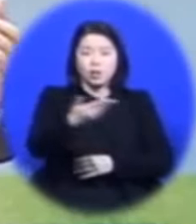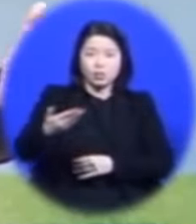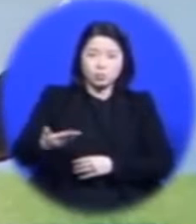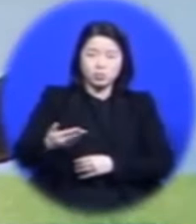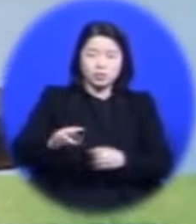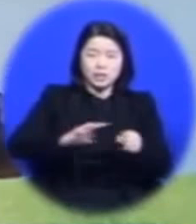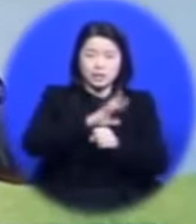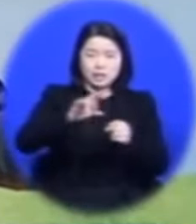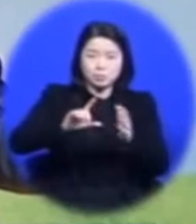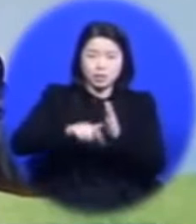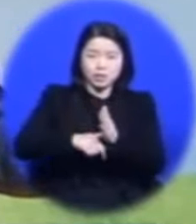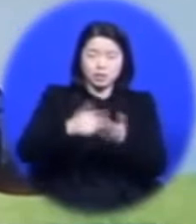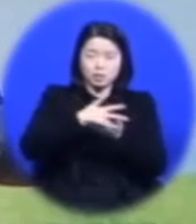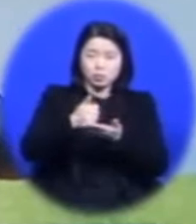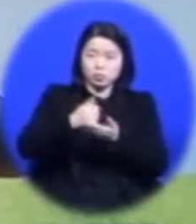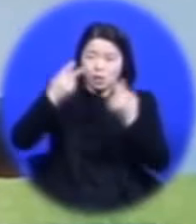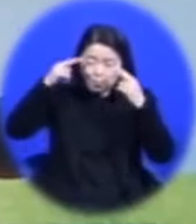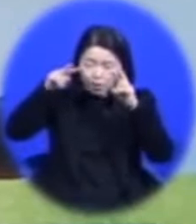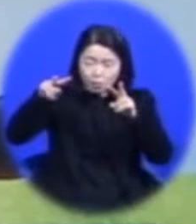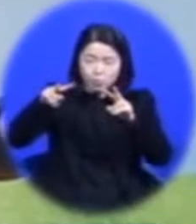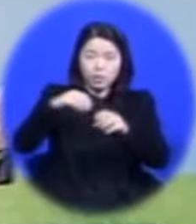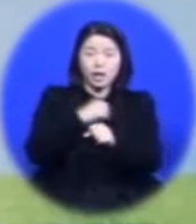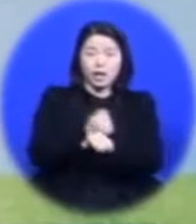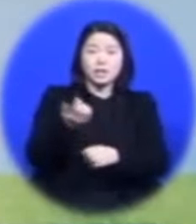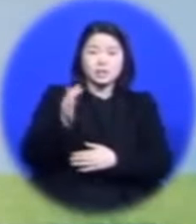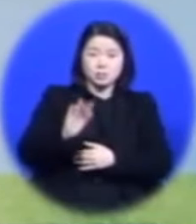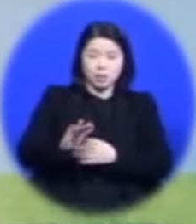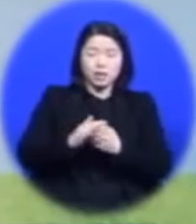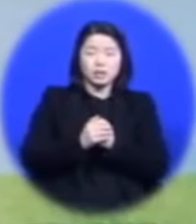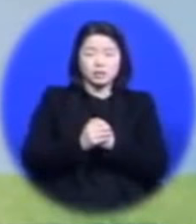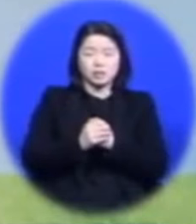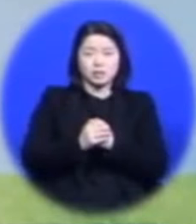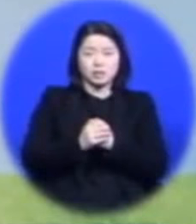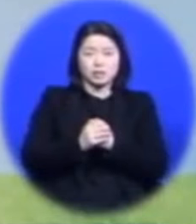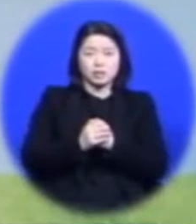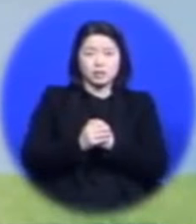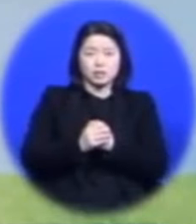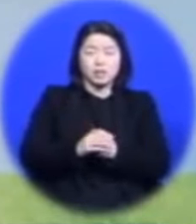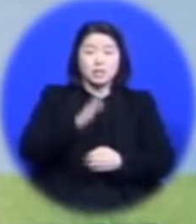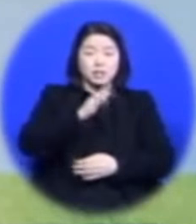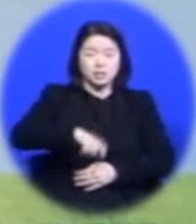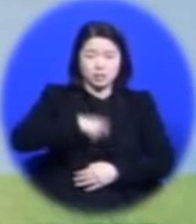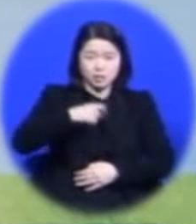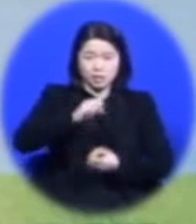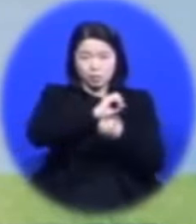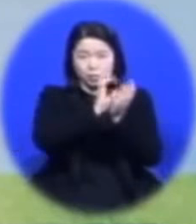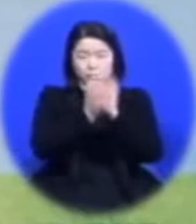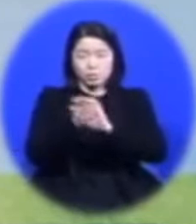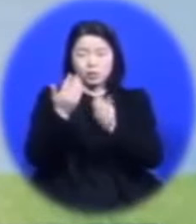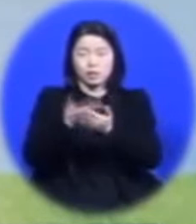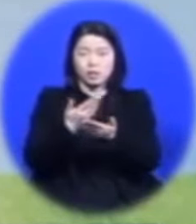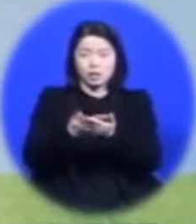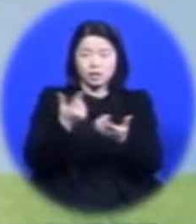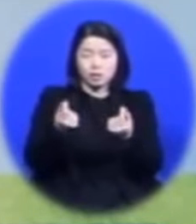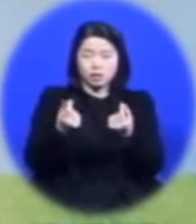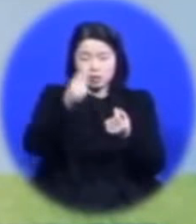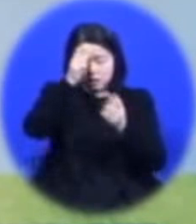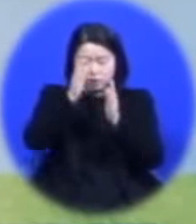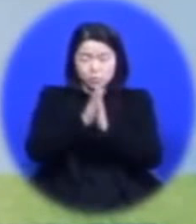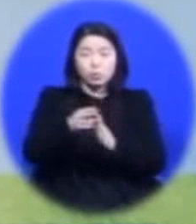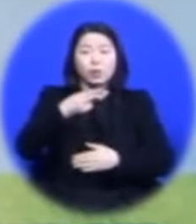24시간 주님을 바라본다 그러면서 정가 피우게 해 달라고 이런 기도가